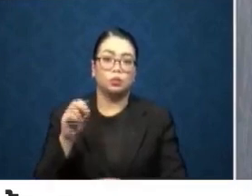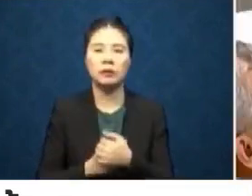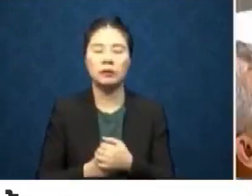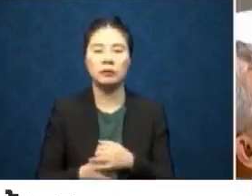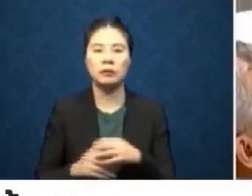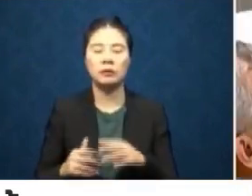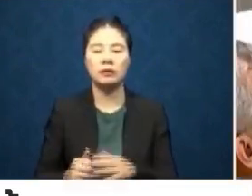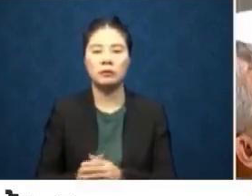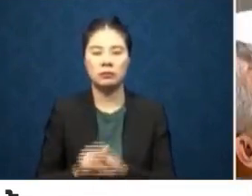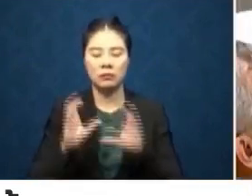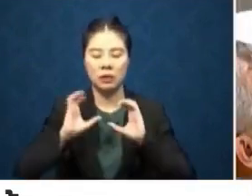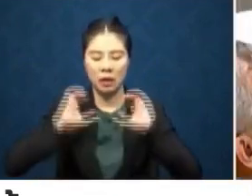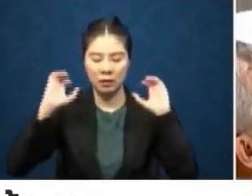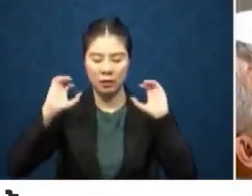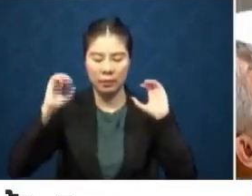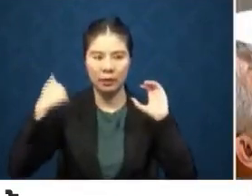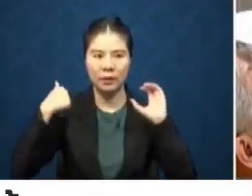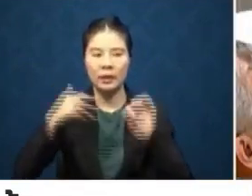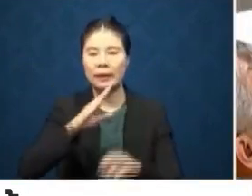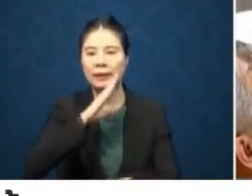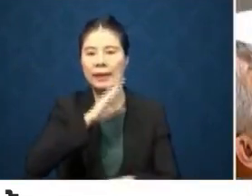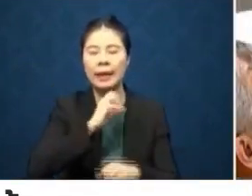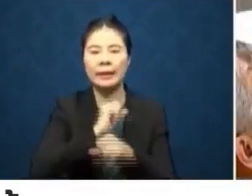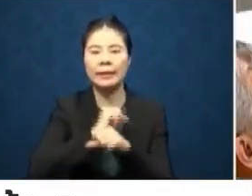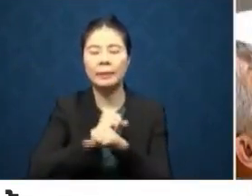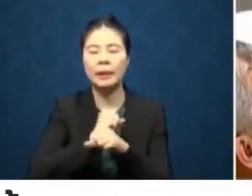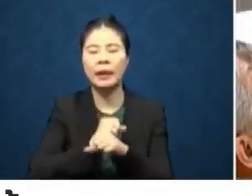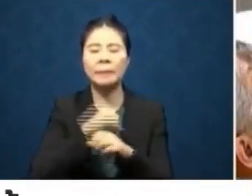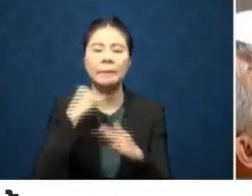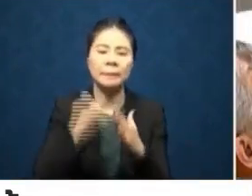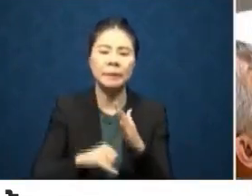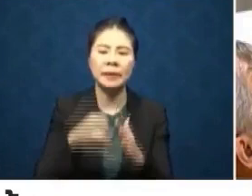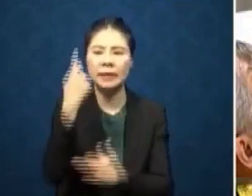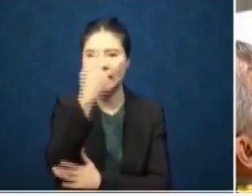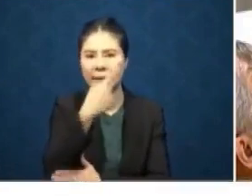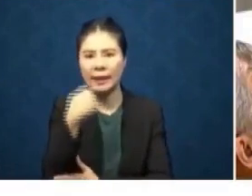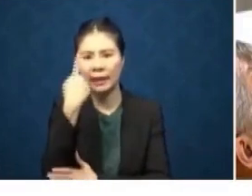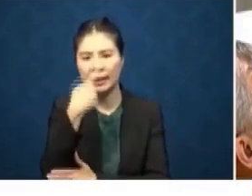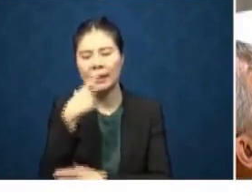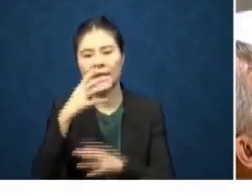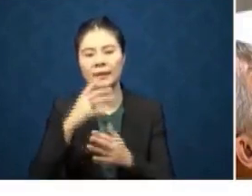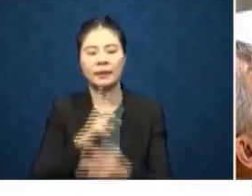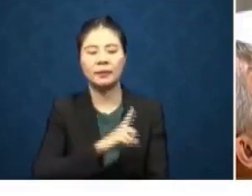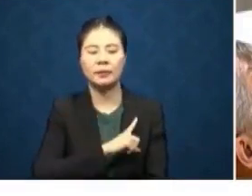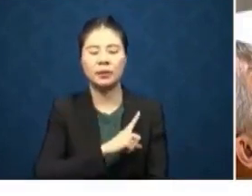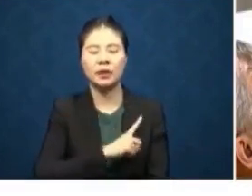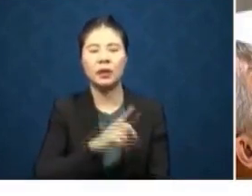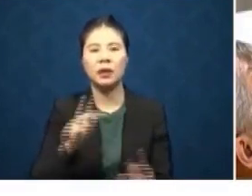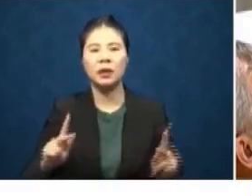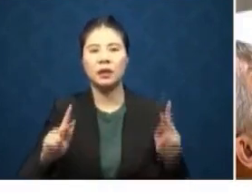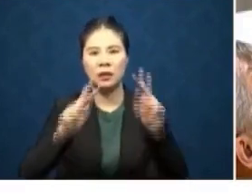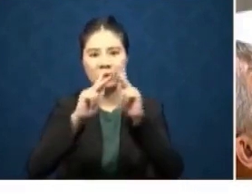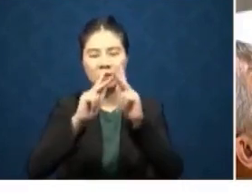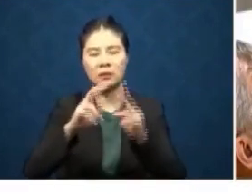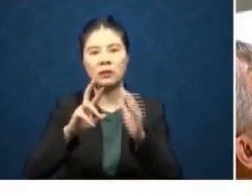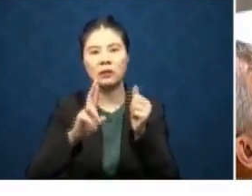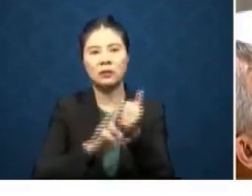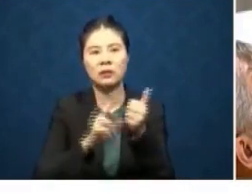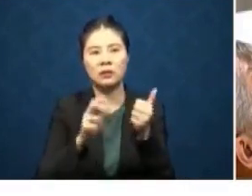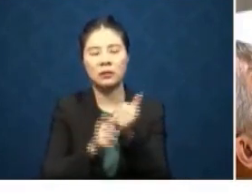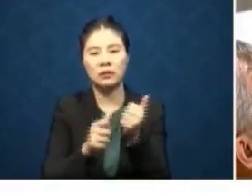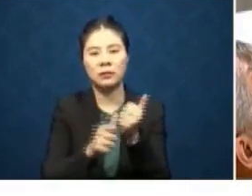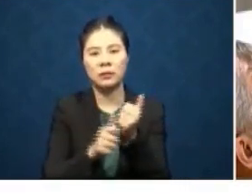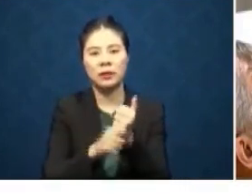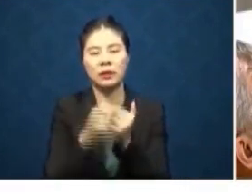ฮะสรุปถ้าทำงานผิดพลาดเนี่ยใครจะรับผิดชอบนะครับรัฐมนตรีช่วยว่าการกระทรวงการคลังบอกว่าประชาชนต้อง